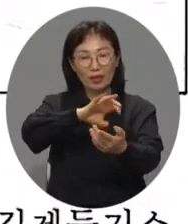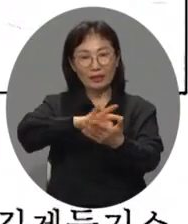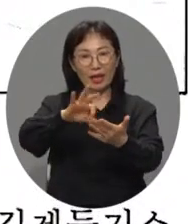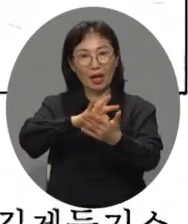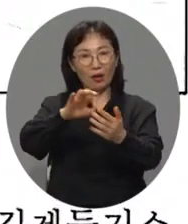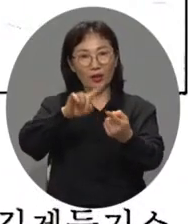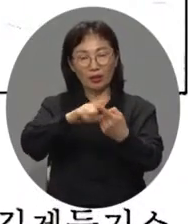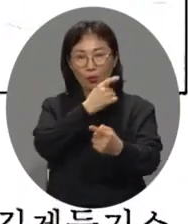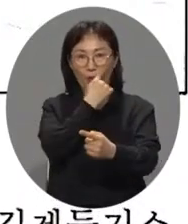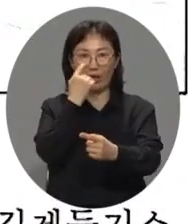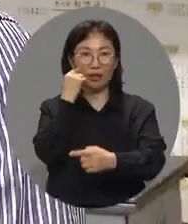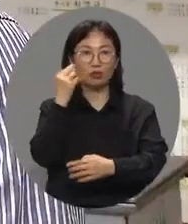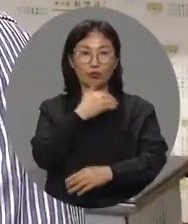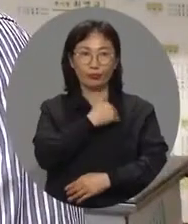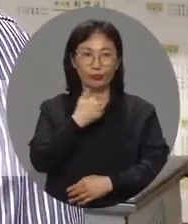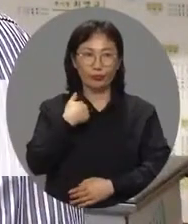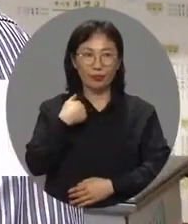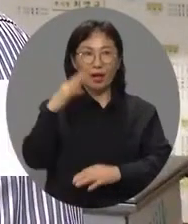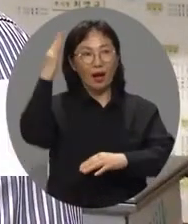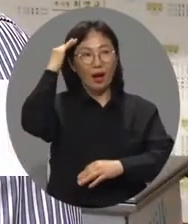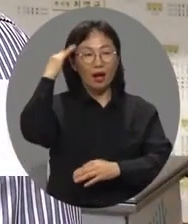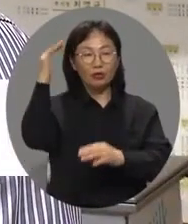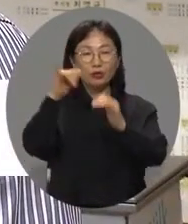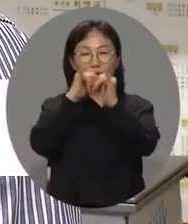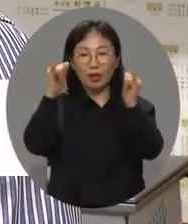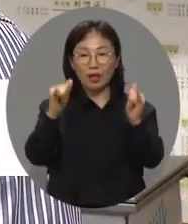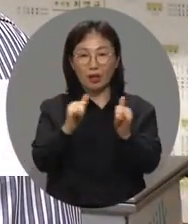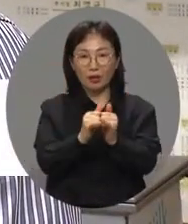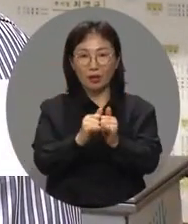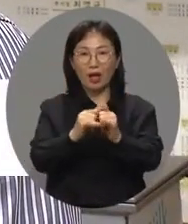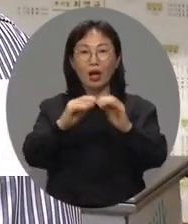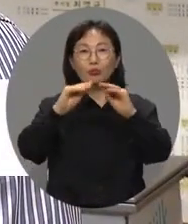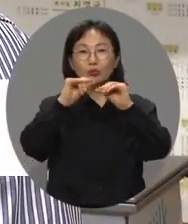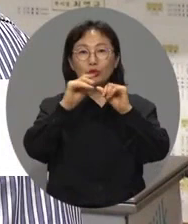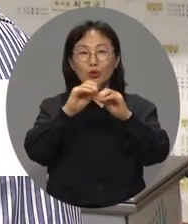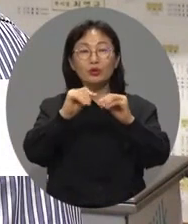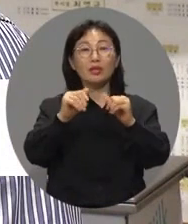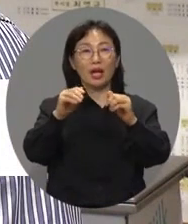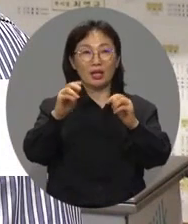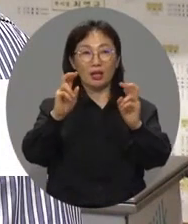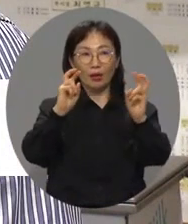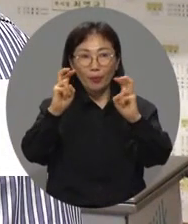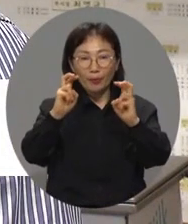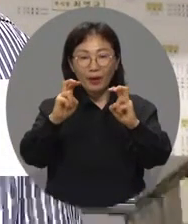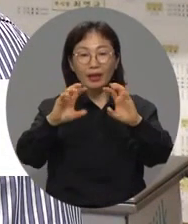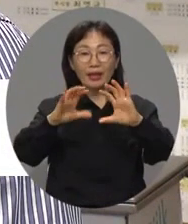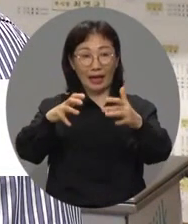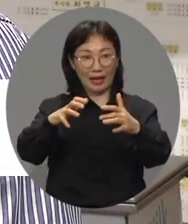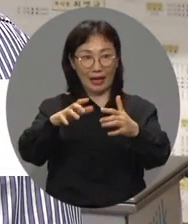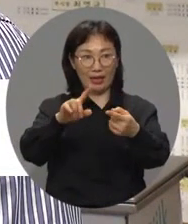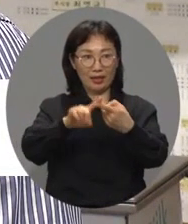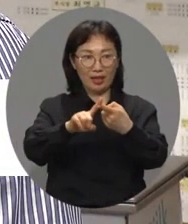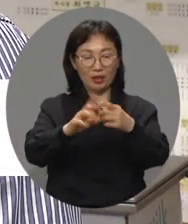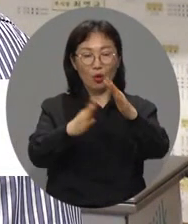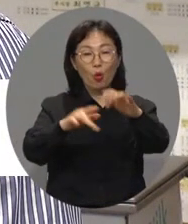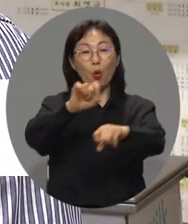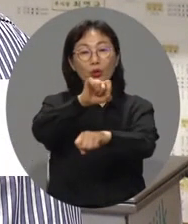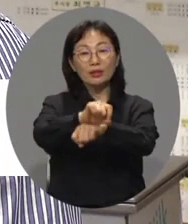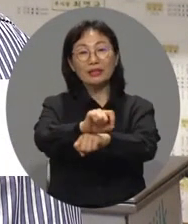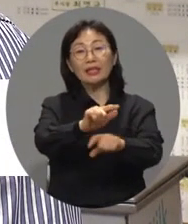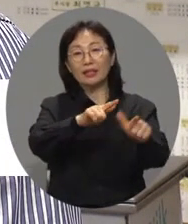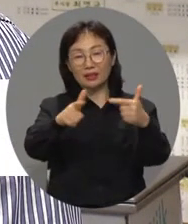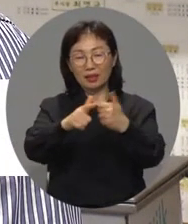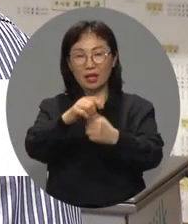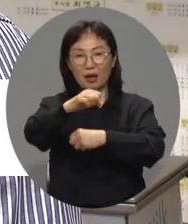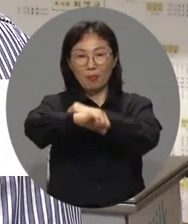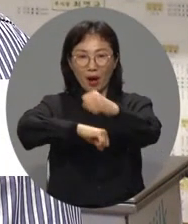확인할 수 있습니다. 한국 사회가 부동산 공화국이라는 오명을 뒤집어 쓰는 데에는 공직자들의